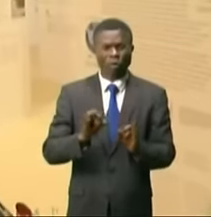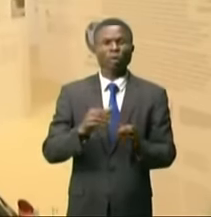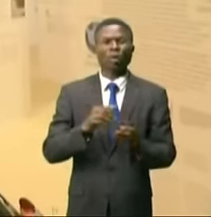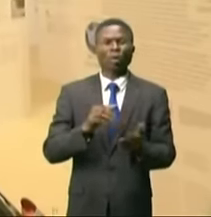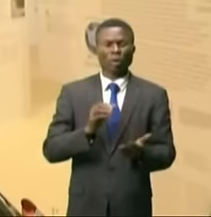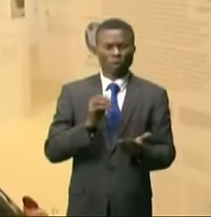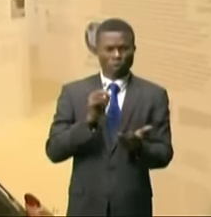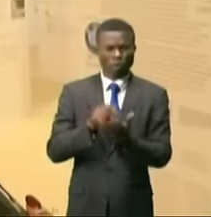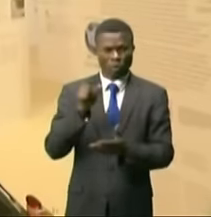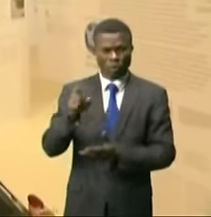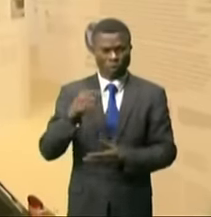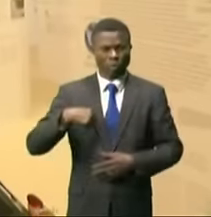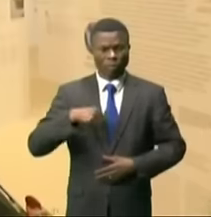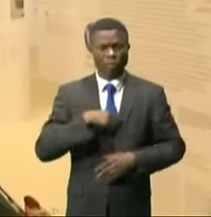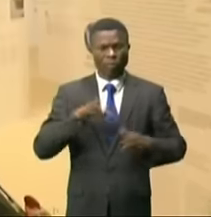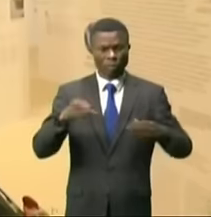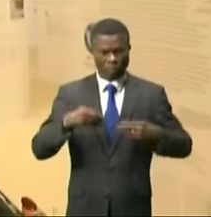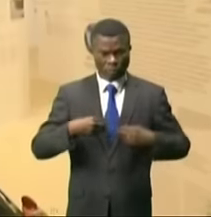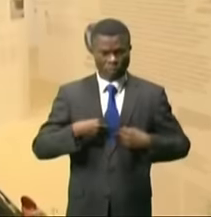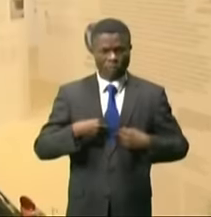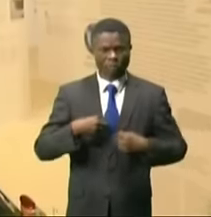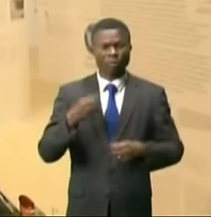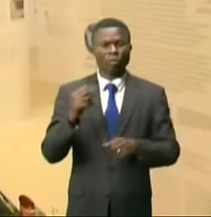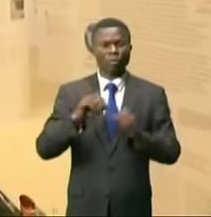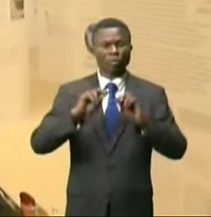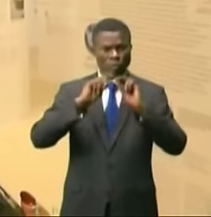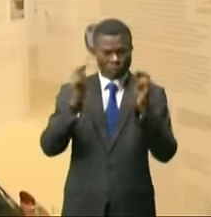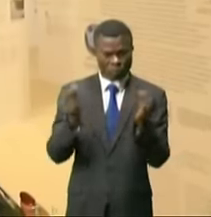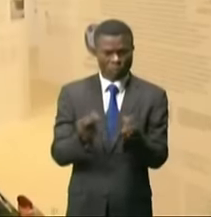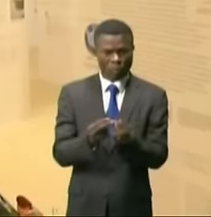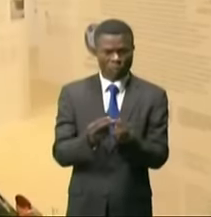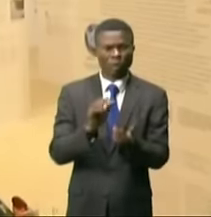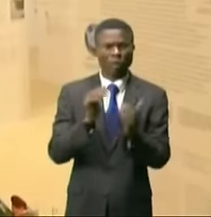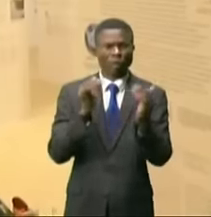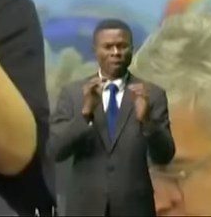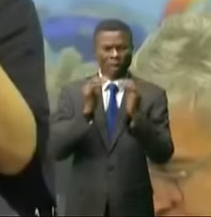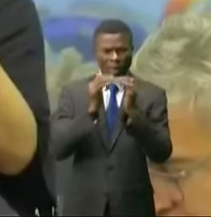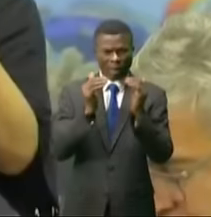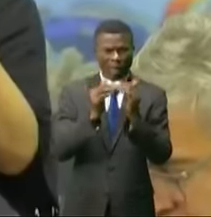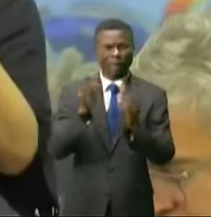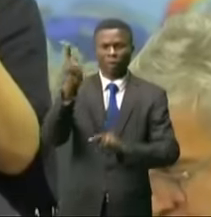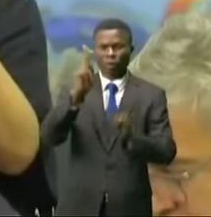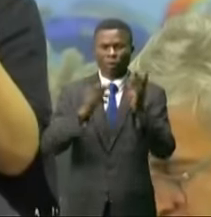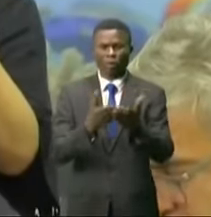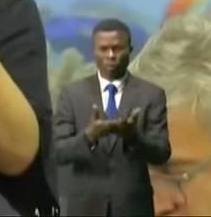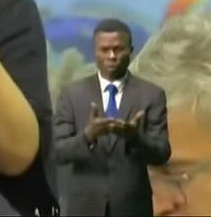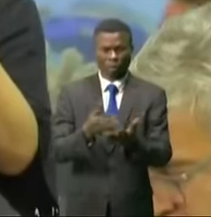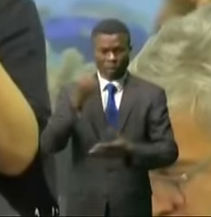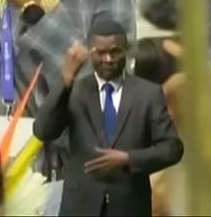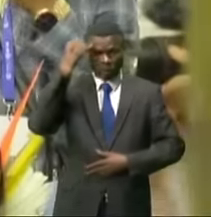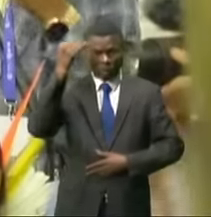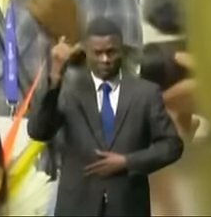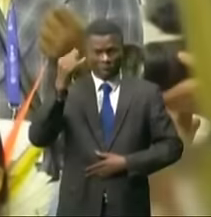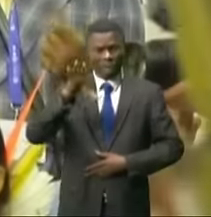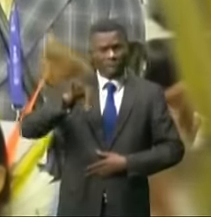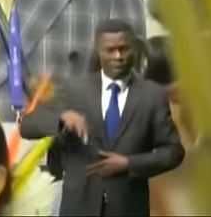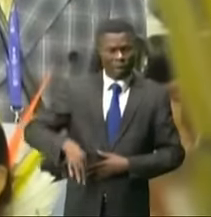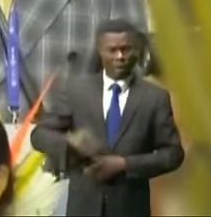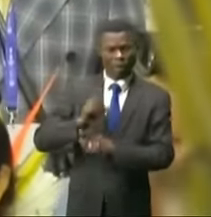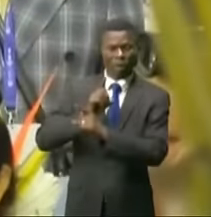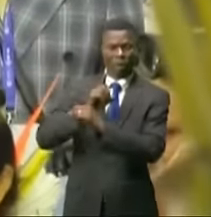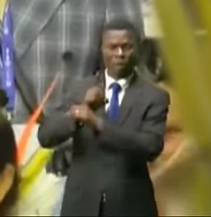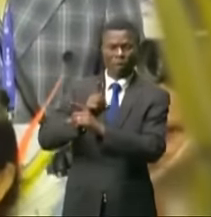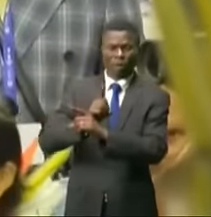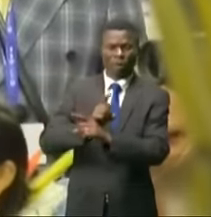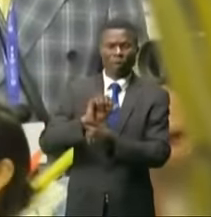Earth parce que nous croyons que Equitable Earth va être vraiment équitable pour les peuples. Toujours dans le souci de l'intérêt de protéger